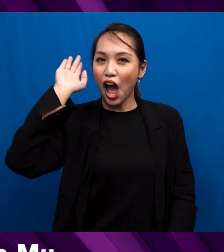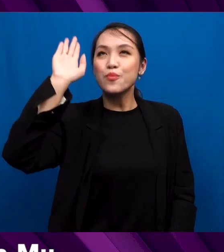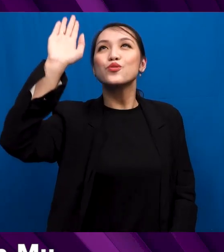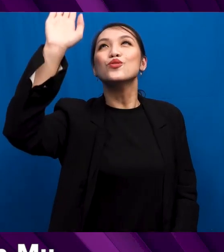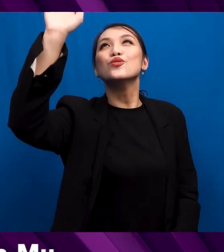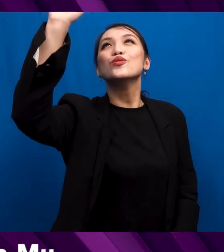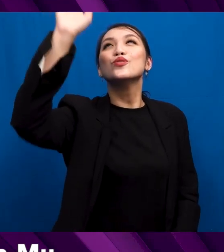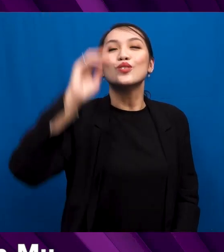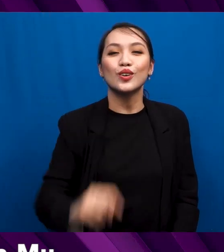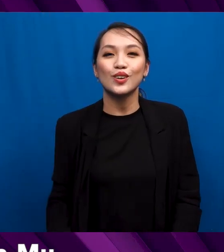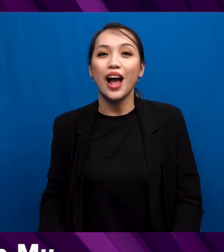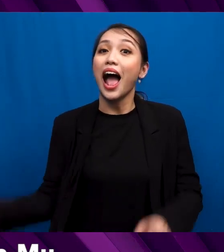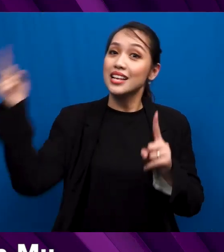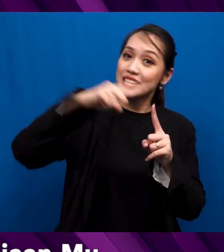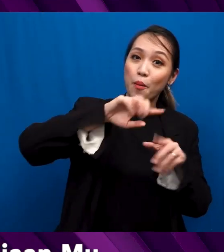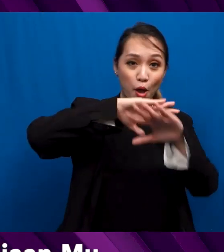rencana-Mu,